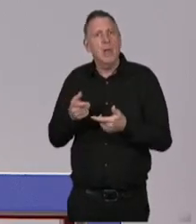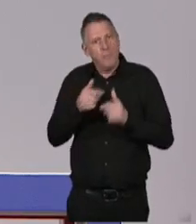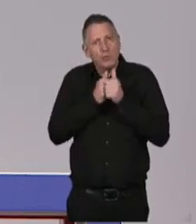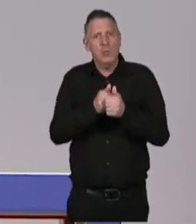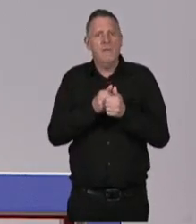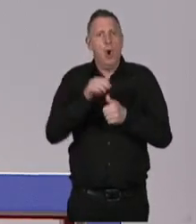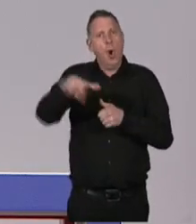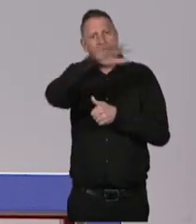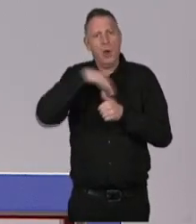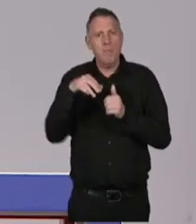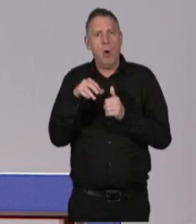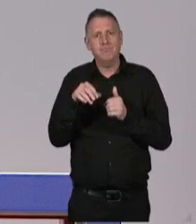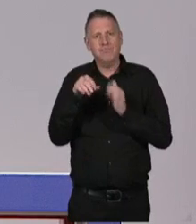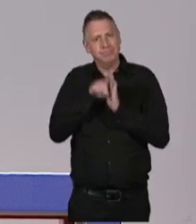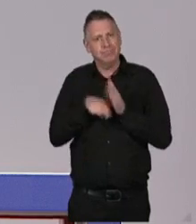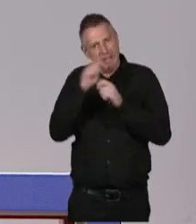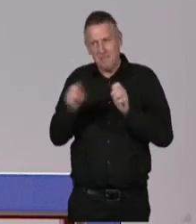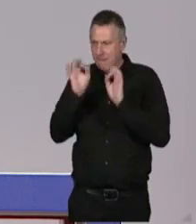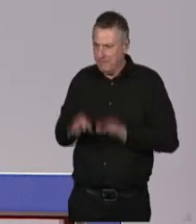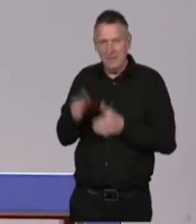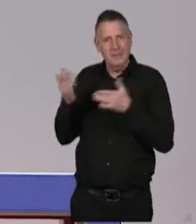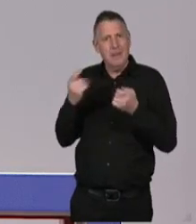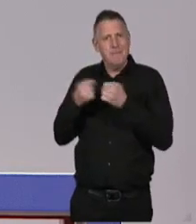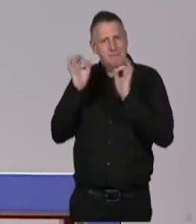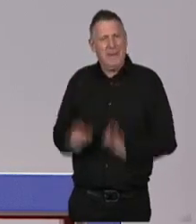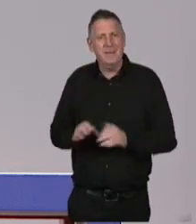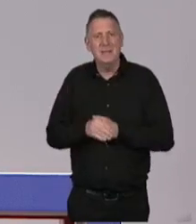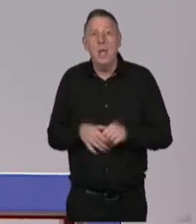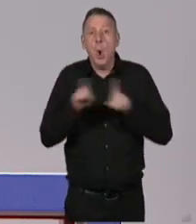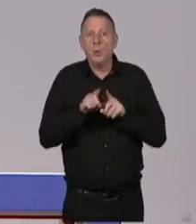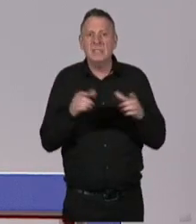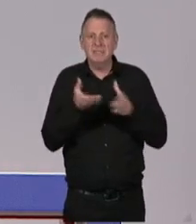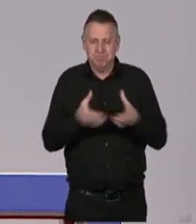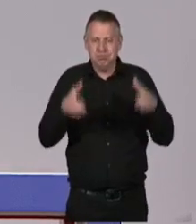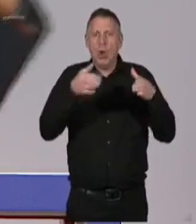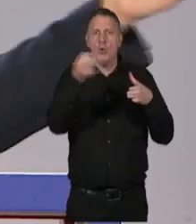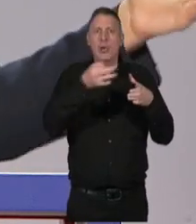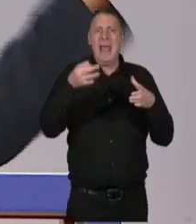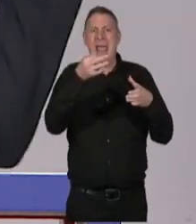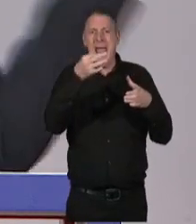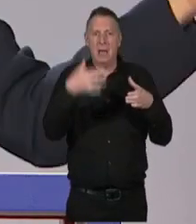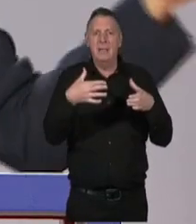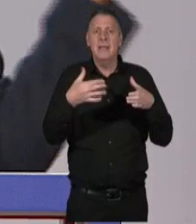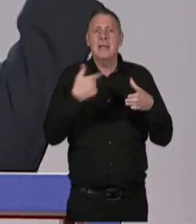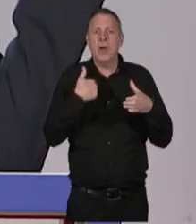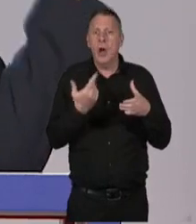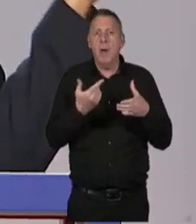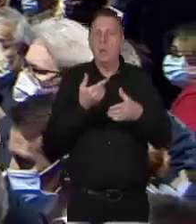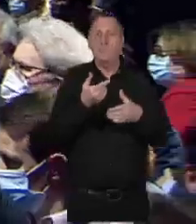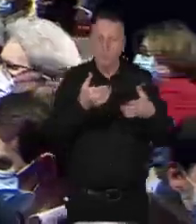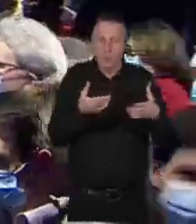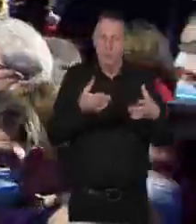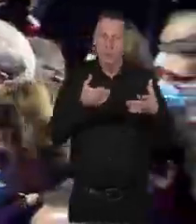Et je défendrai notre énergie nucléaire, sans laquelle il sera impossible d'atteindre la neutralité carbone